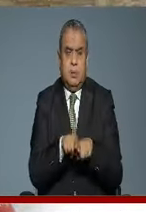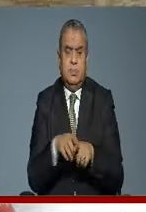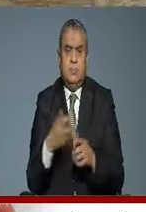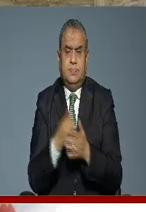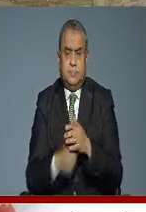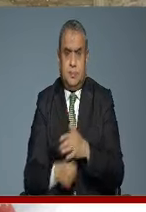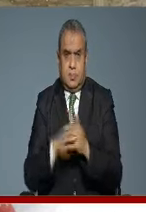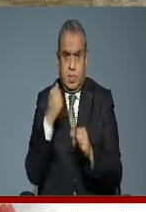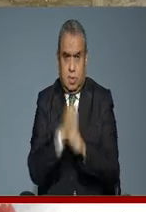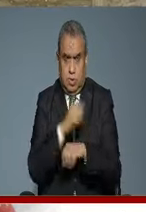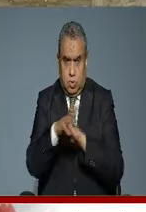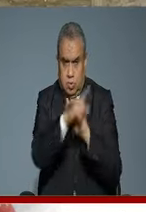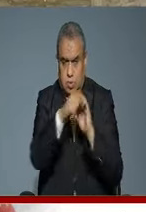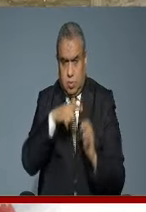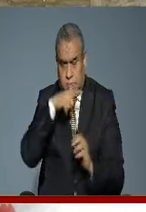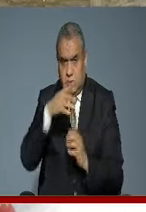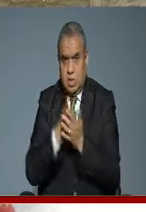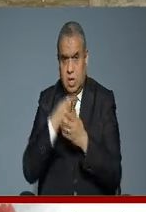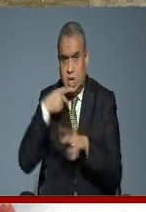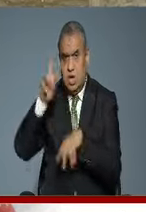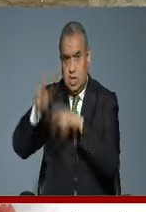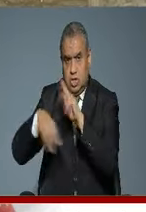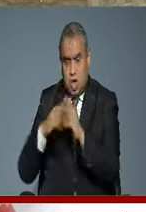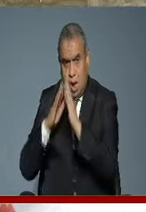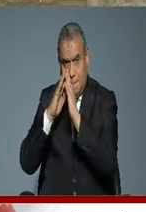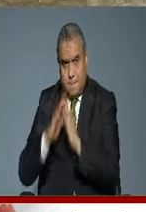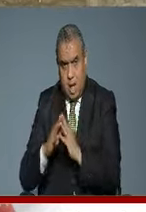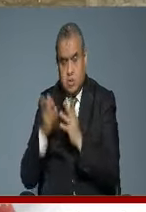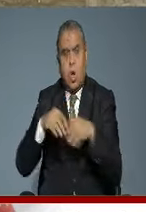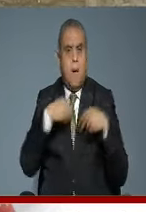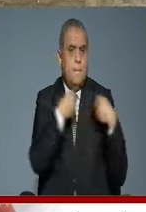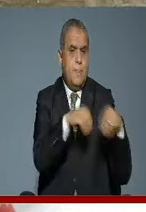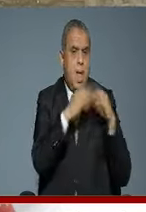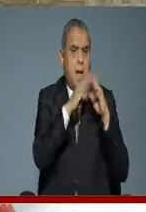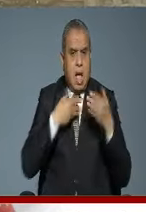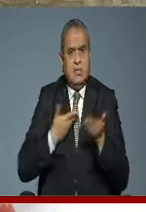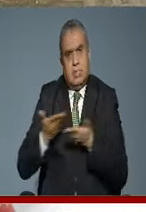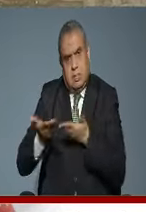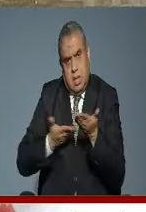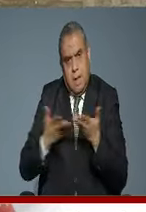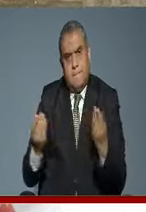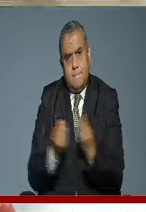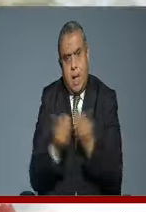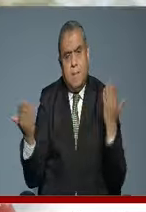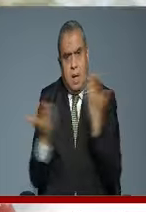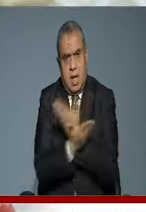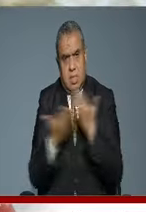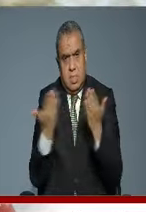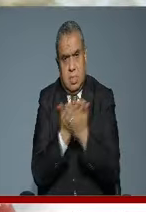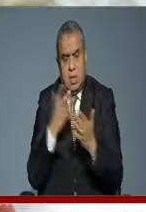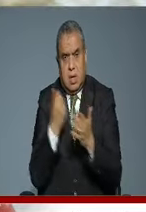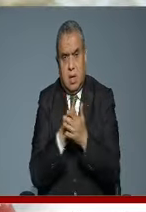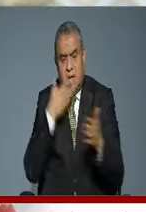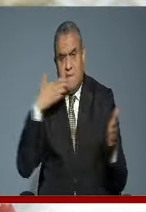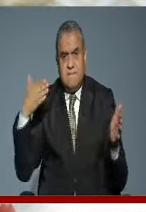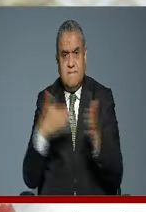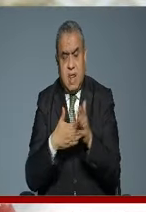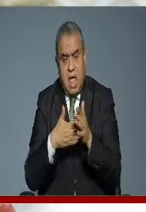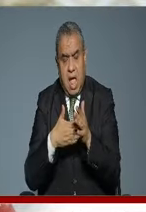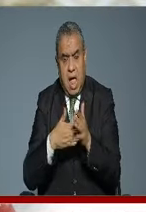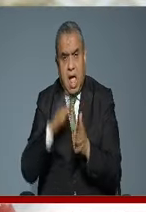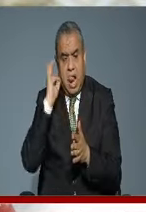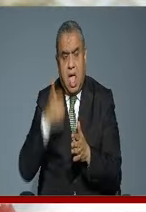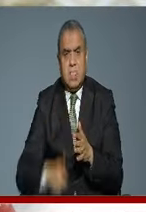نريده أن نشتري من مصر ونبيع لمصر، وبالتالي فالنتيجة الأخيرة أن تكون